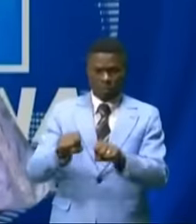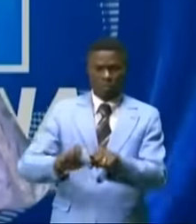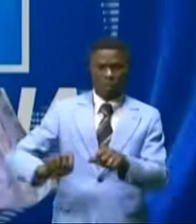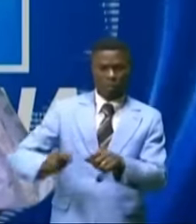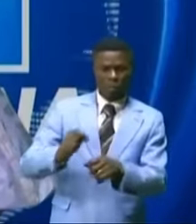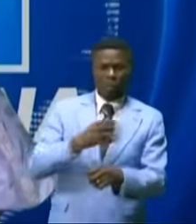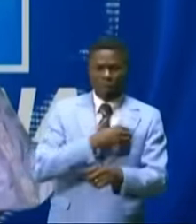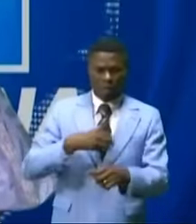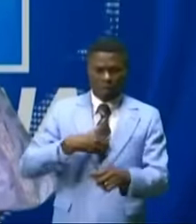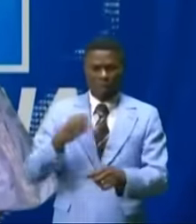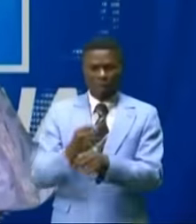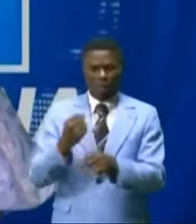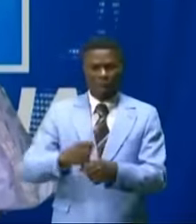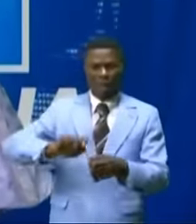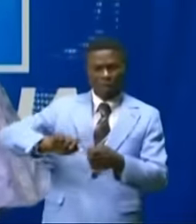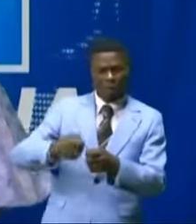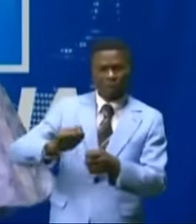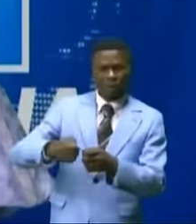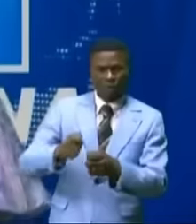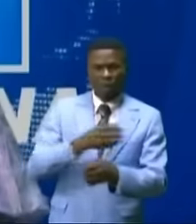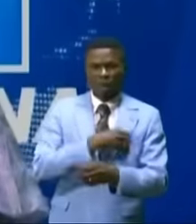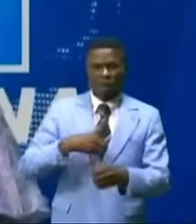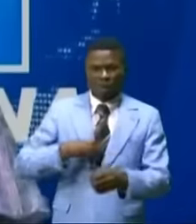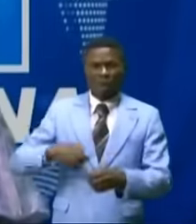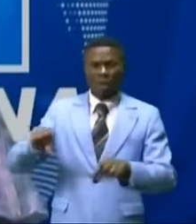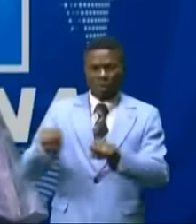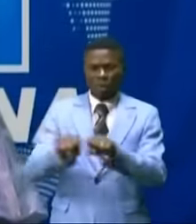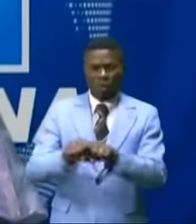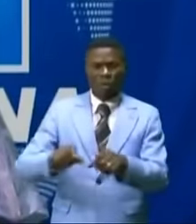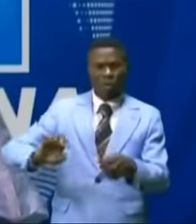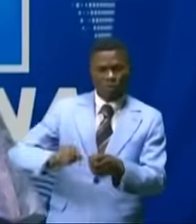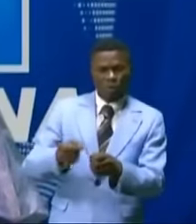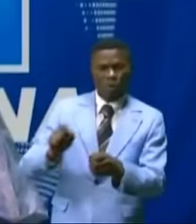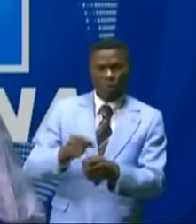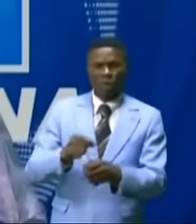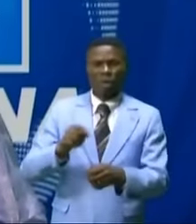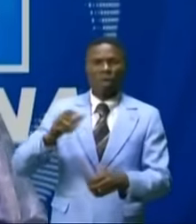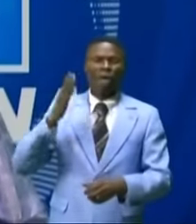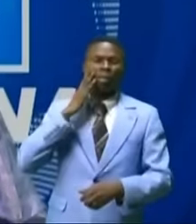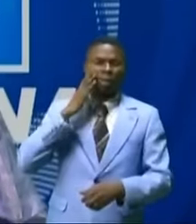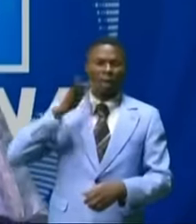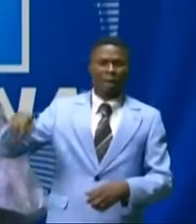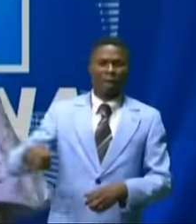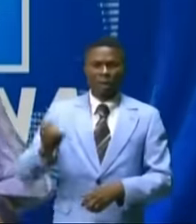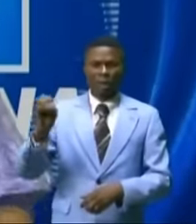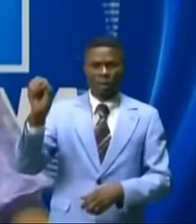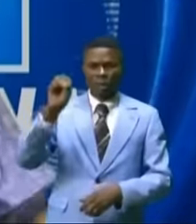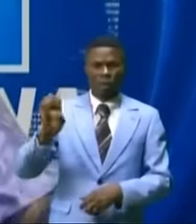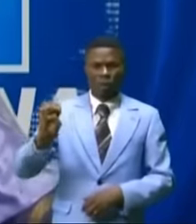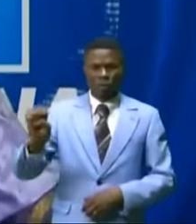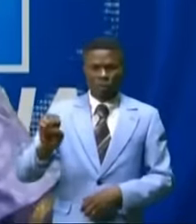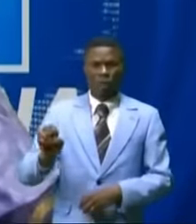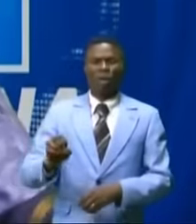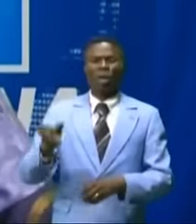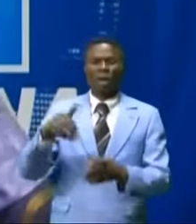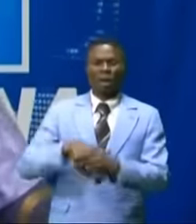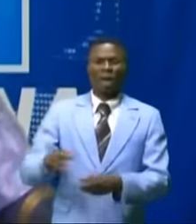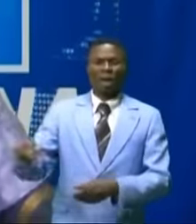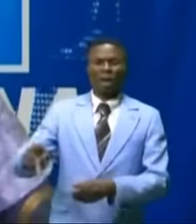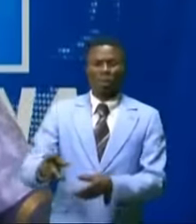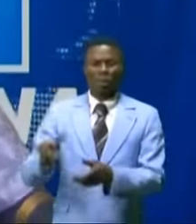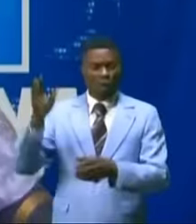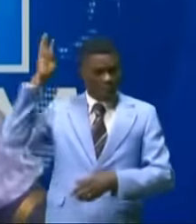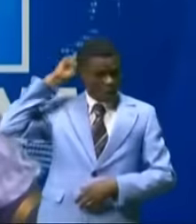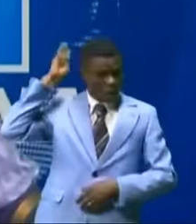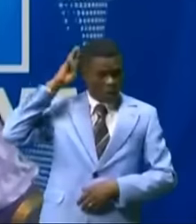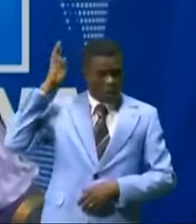intéressent. Nous vous emmenons chez une femme cordonnière, Marie-Josée Tchama, vivant à Kolwezi. Elle est docteur des chaussures. Elle tient une